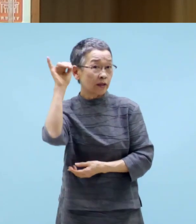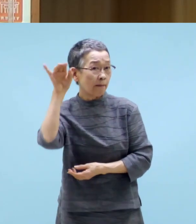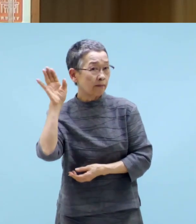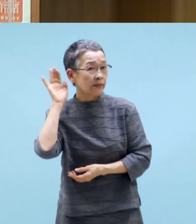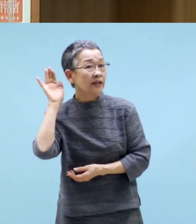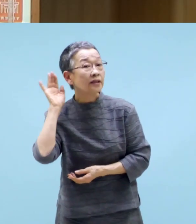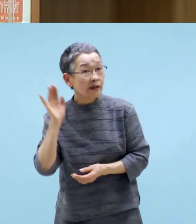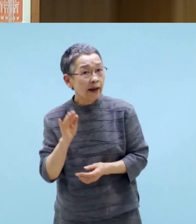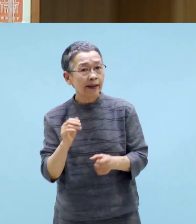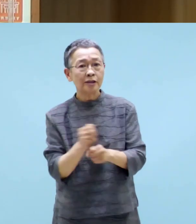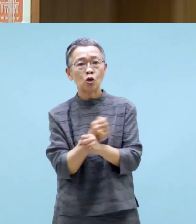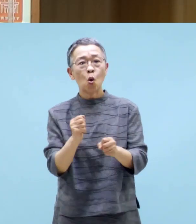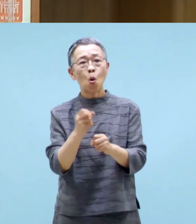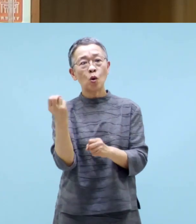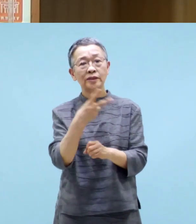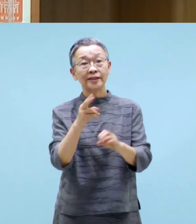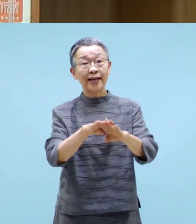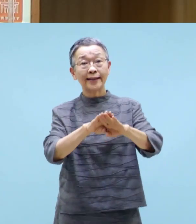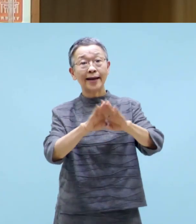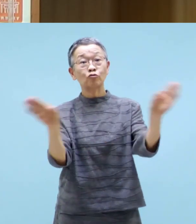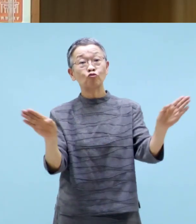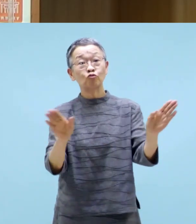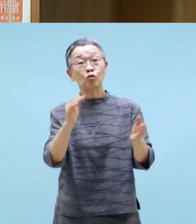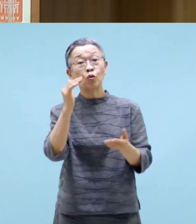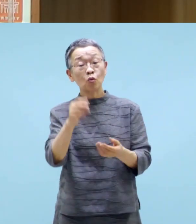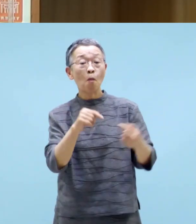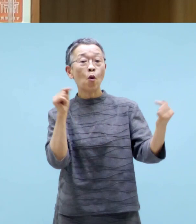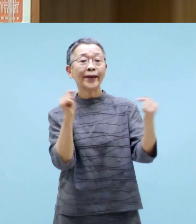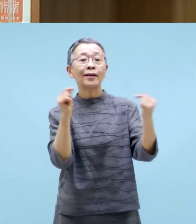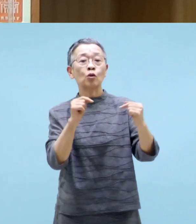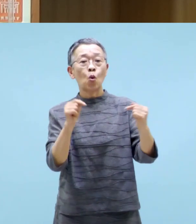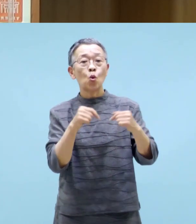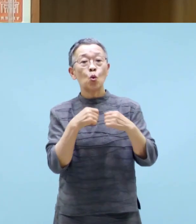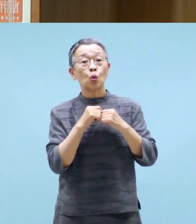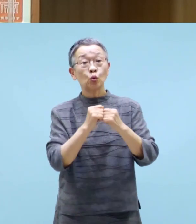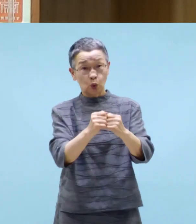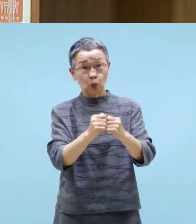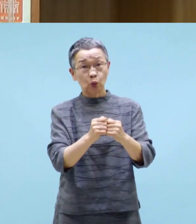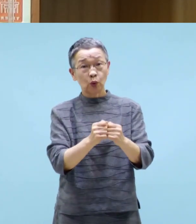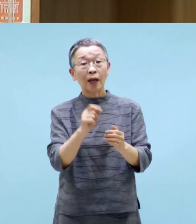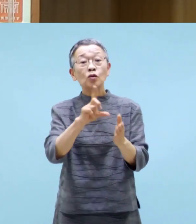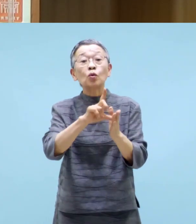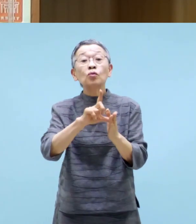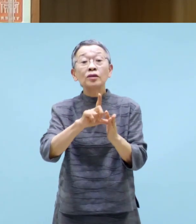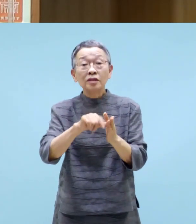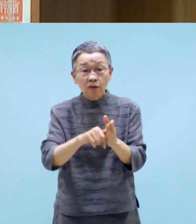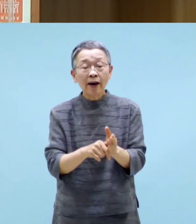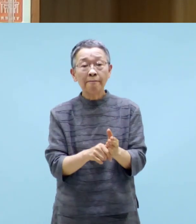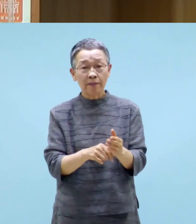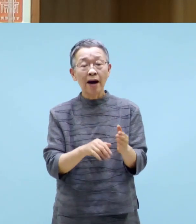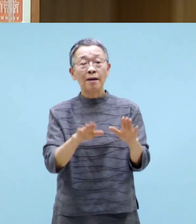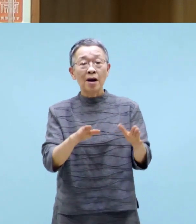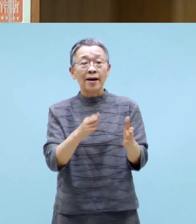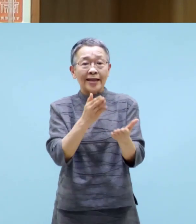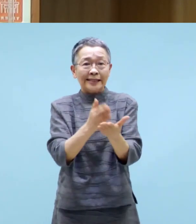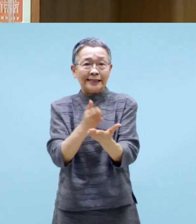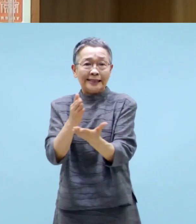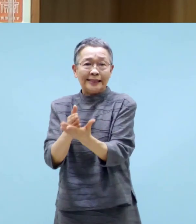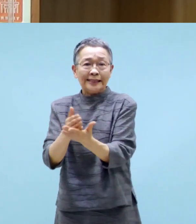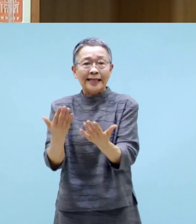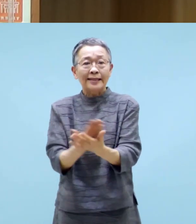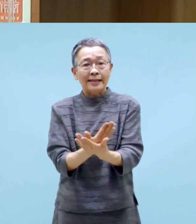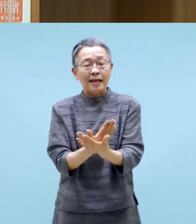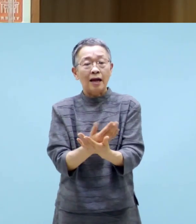再開をしていくということも検討していくわけでありまして、そういった際には提唱されていたことなども勘案した中